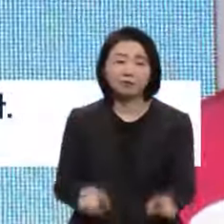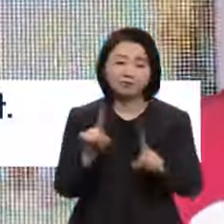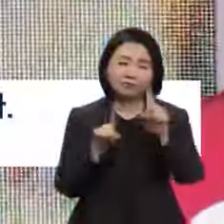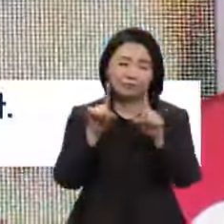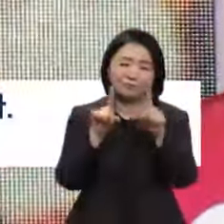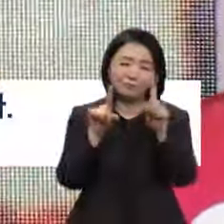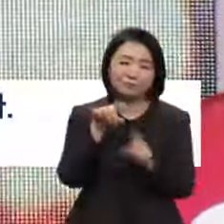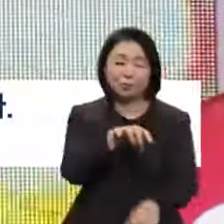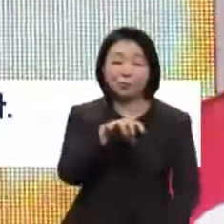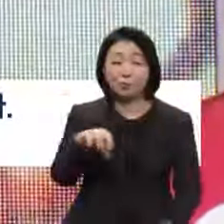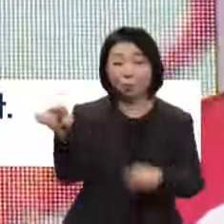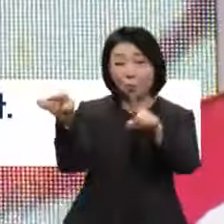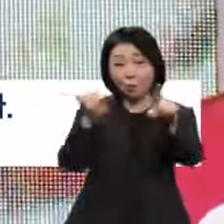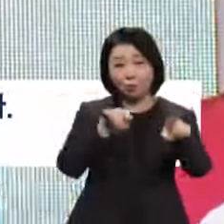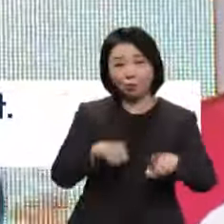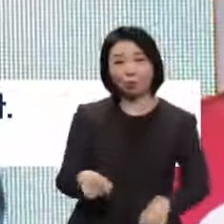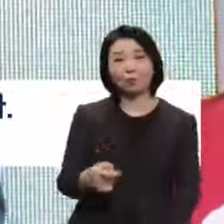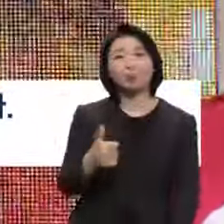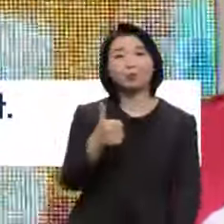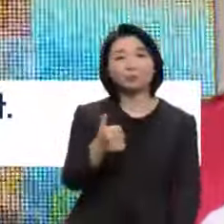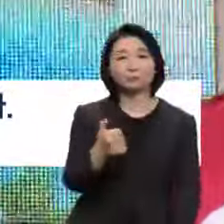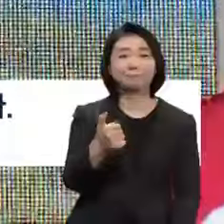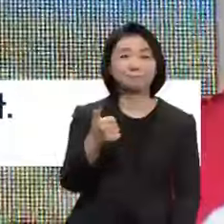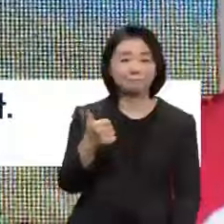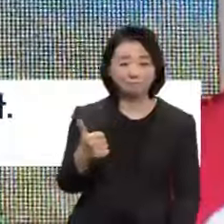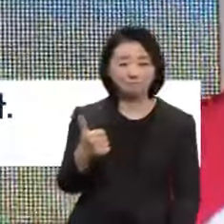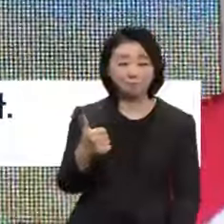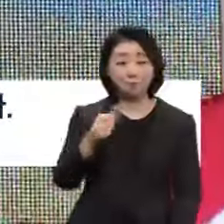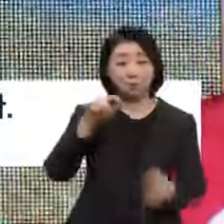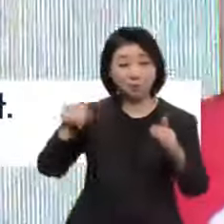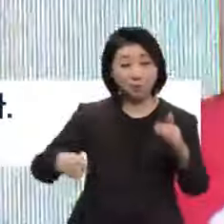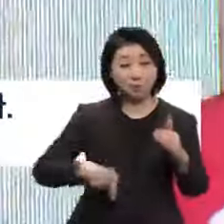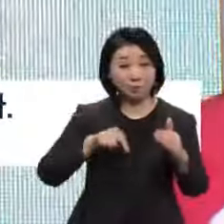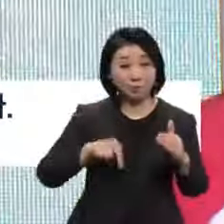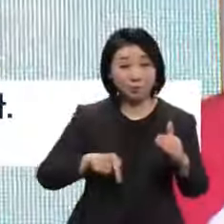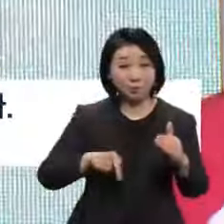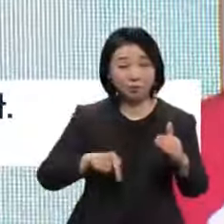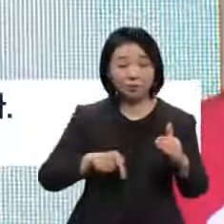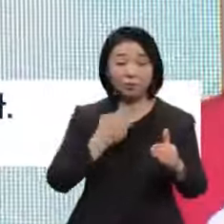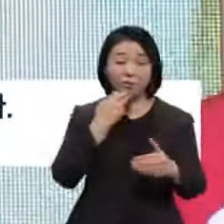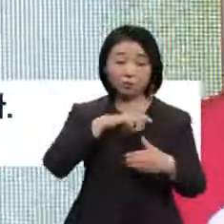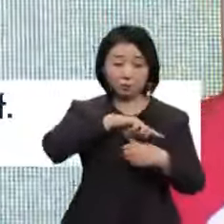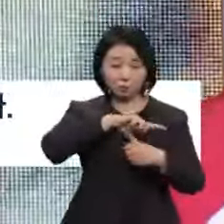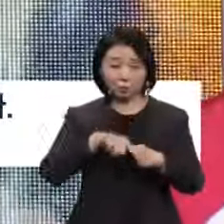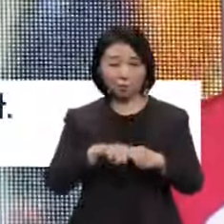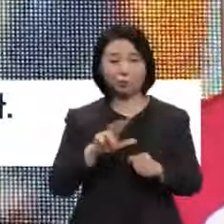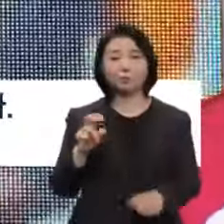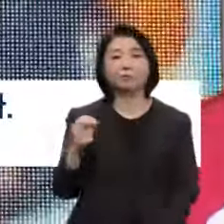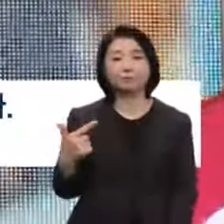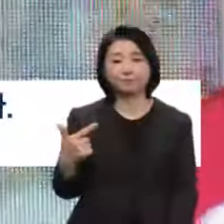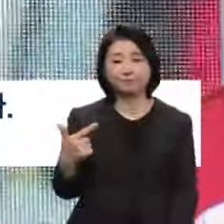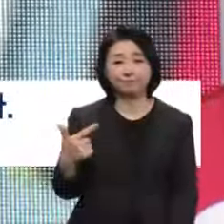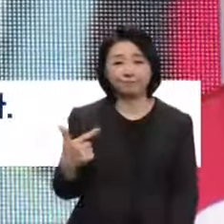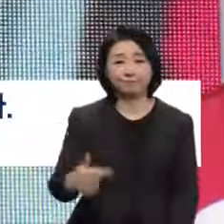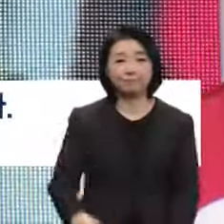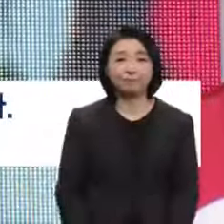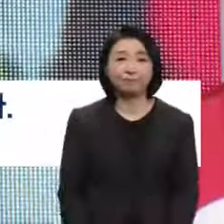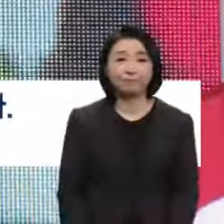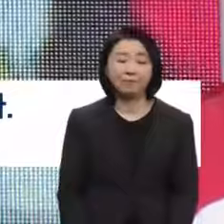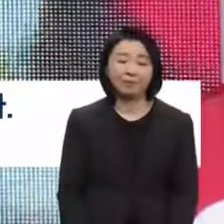곳이 전국에 55곳이고 그중에 수도권이 26곳입니다.